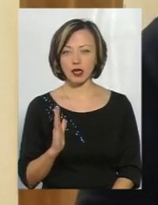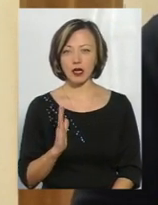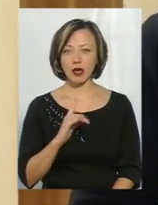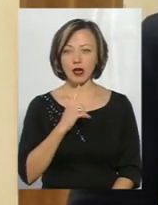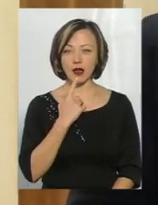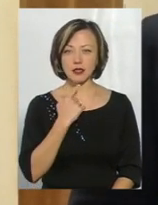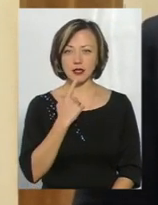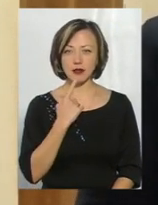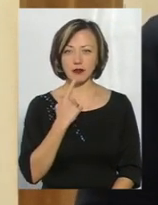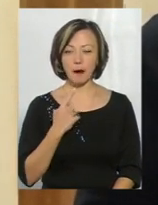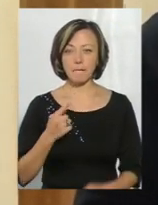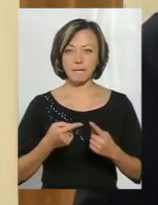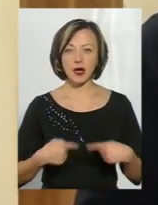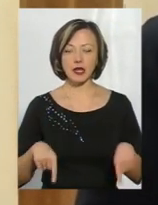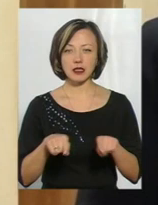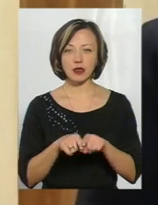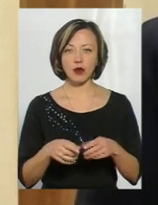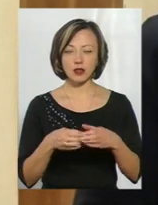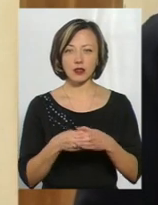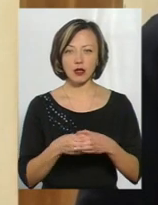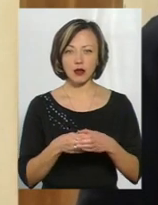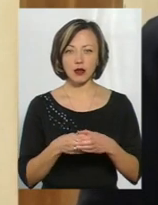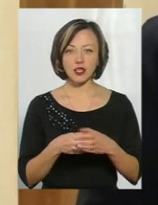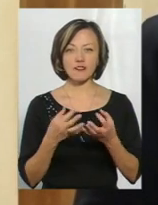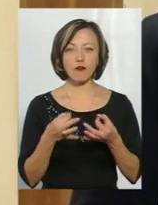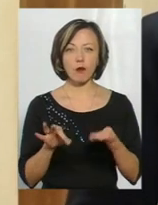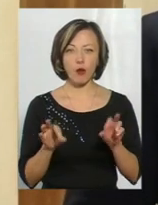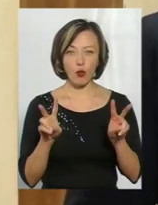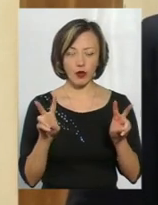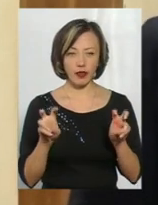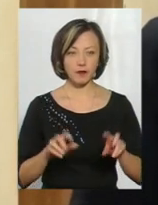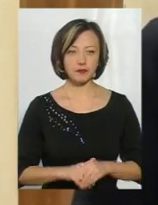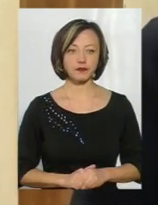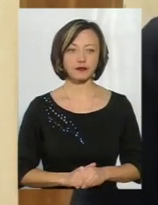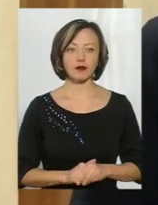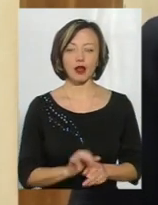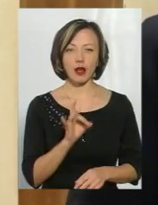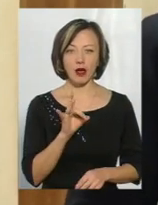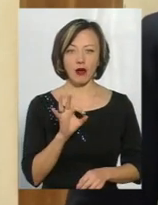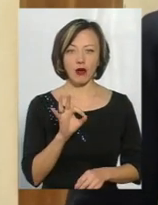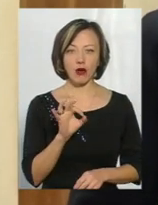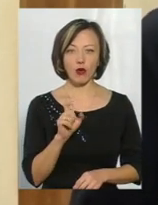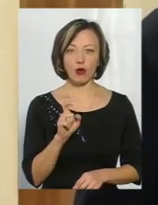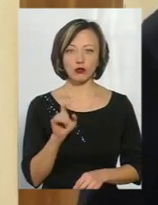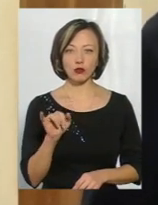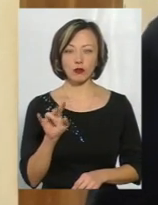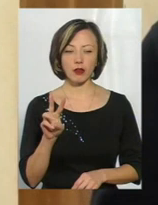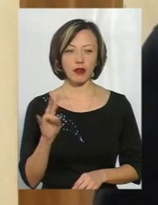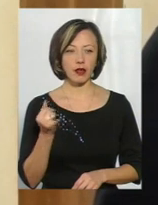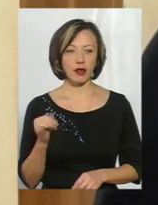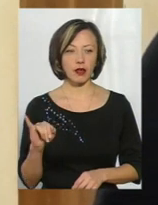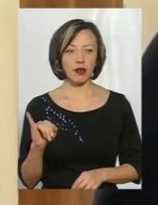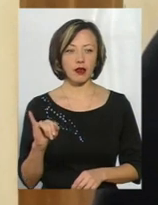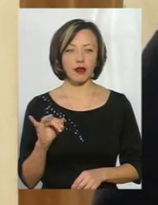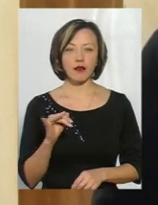Красилівська партійна організація Всеукраїнського об'єднання «Свобода». Розумний Віктор Федорович, Красилівська